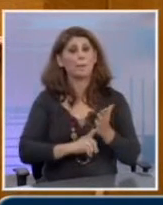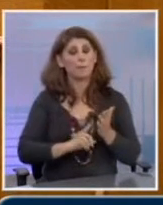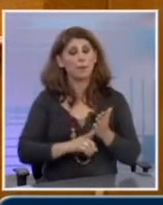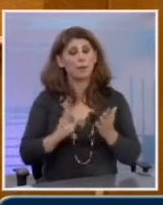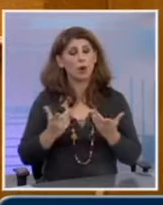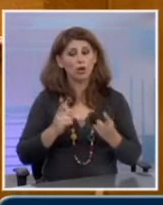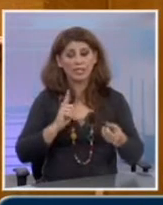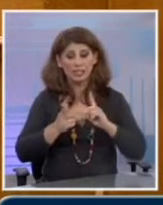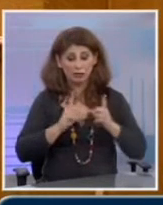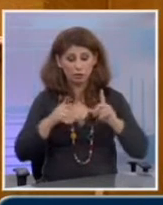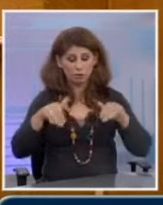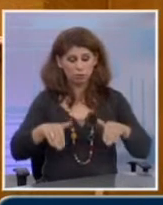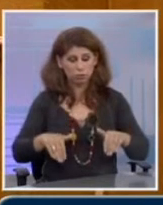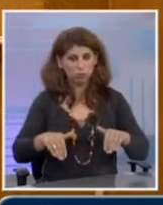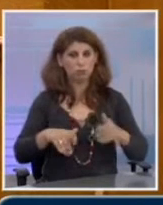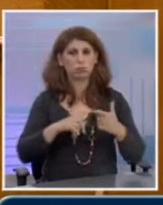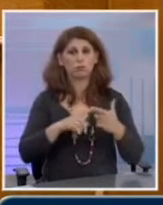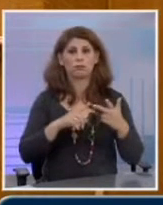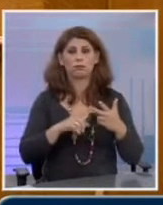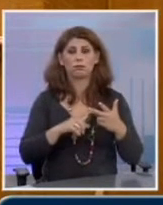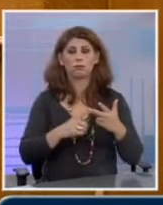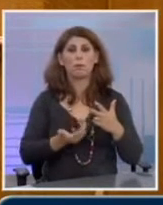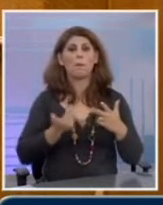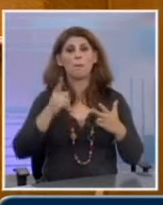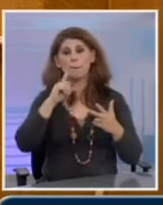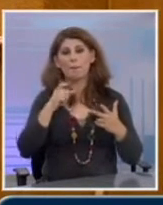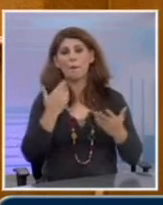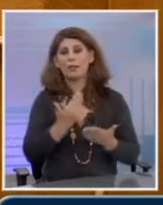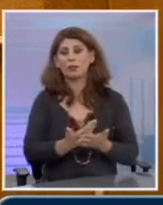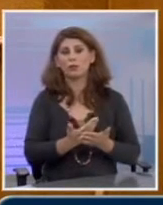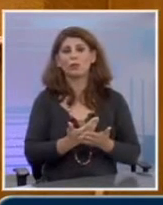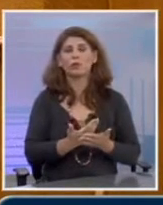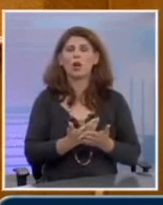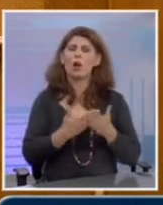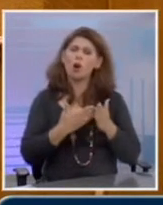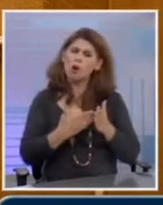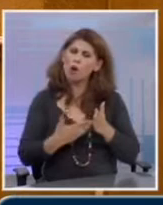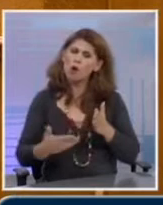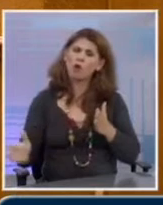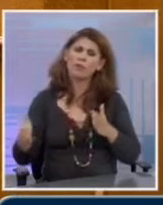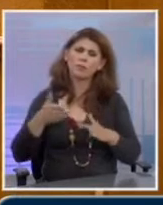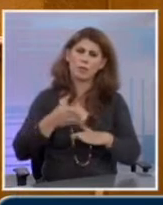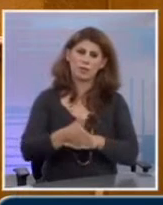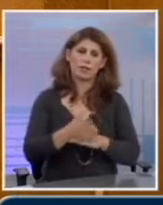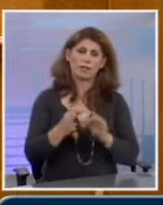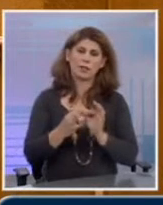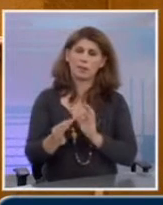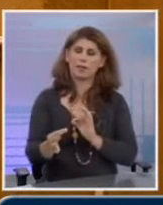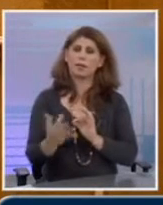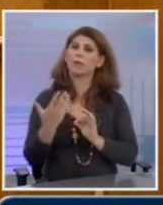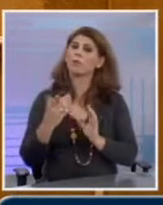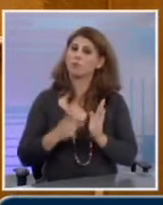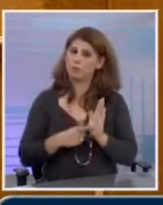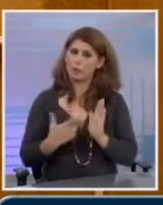συμφωνηθέντα, με δεδομένα τα προαπαιτούμενα και όλες τις άλλες παρεμβάσεις και τα μέτρα που πρέπει να ληφθούν εν ώψη